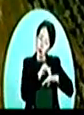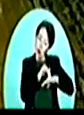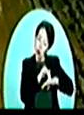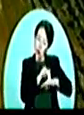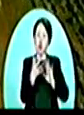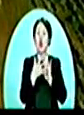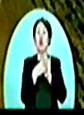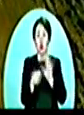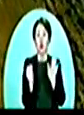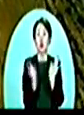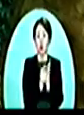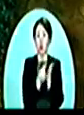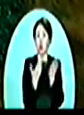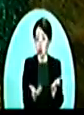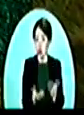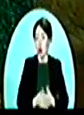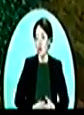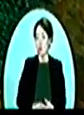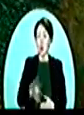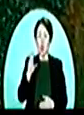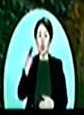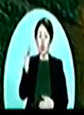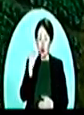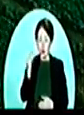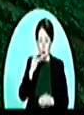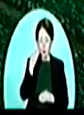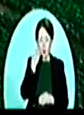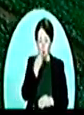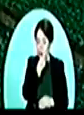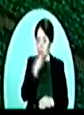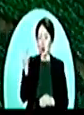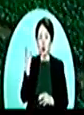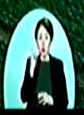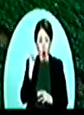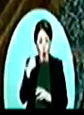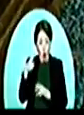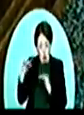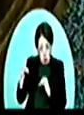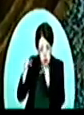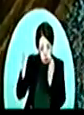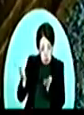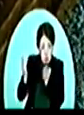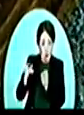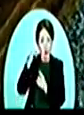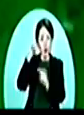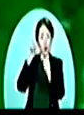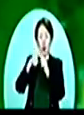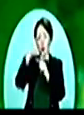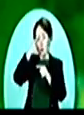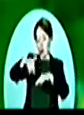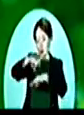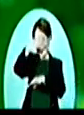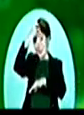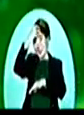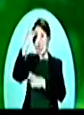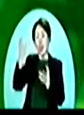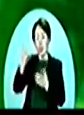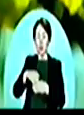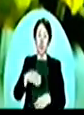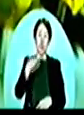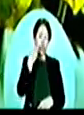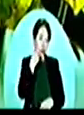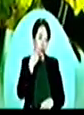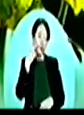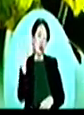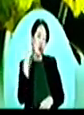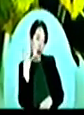нөлөө үзүүлж байна. Жимс хүнсний ногооны үйлдвэржилтийг хөгжүүлэх зорилгоор Монгол Улсын засгийн газраас хүнсний ногоо, жимс